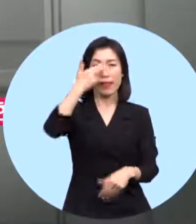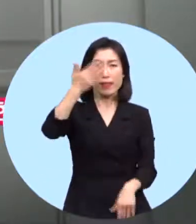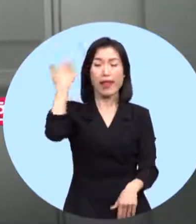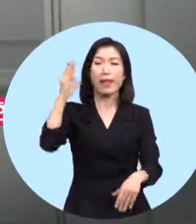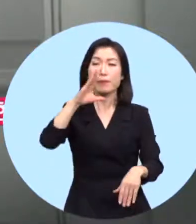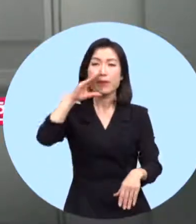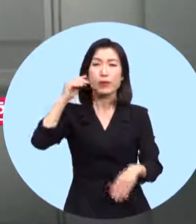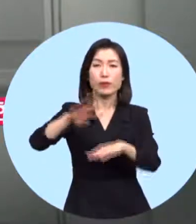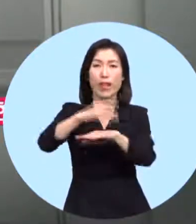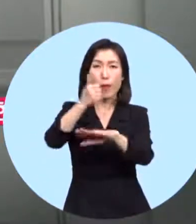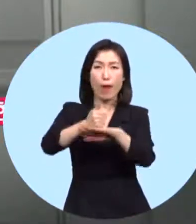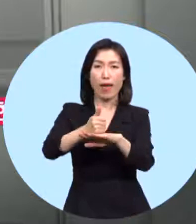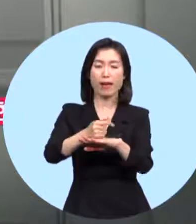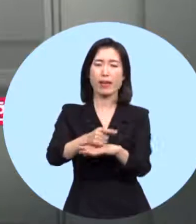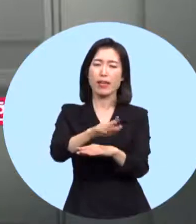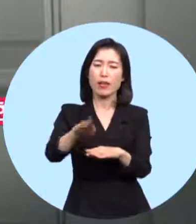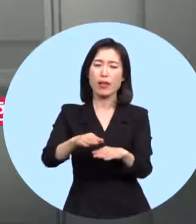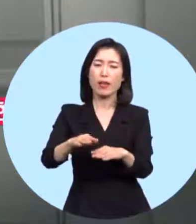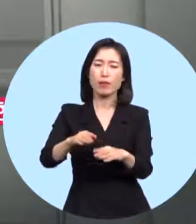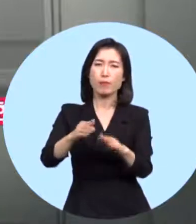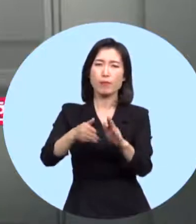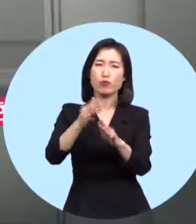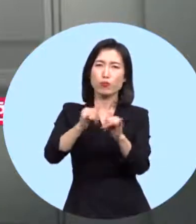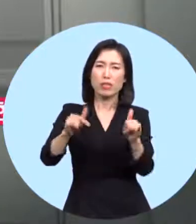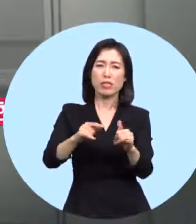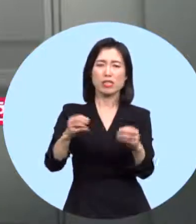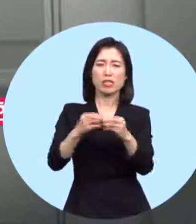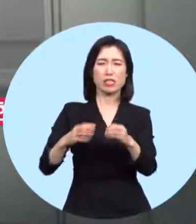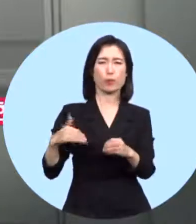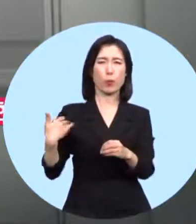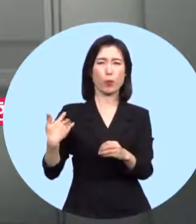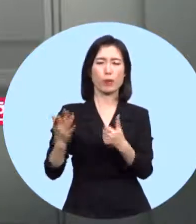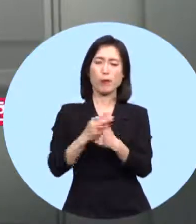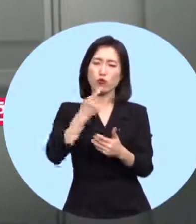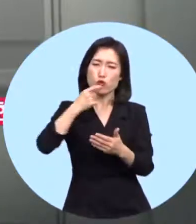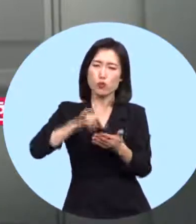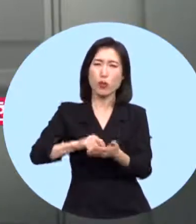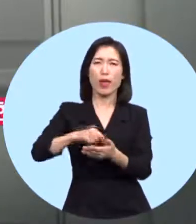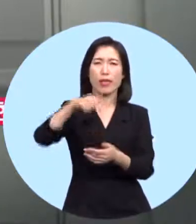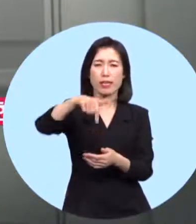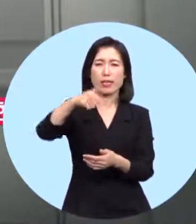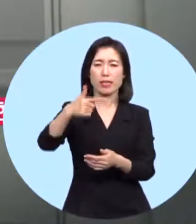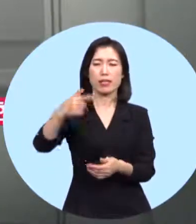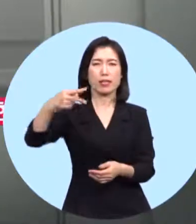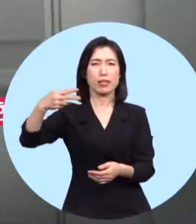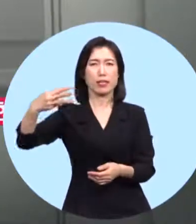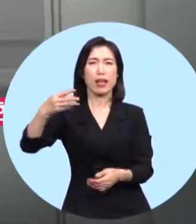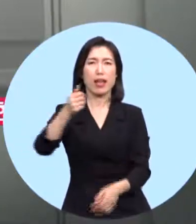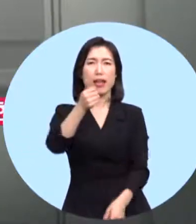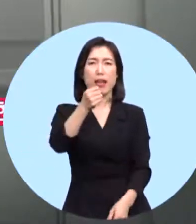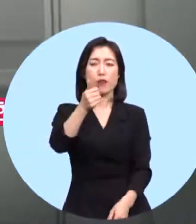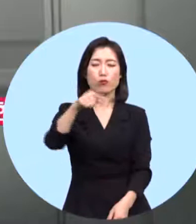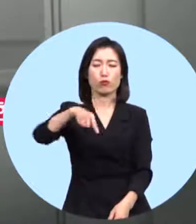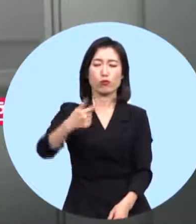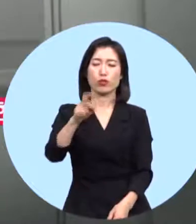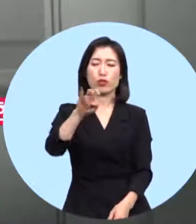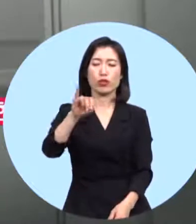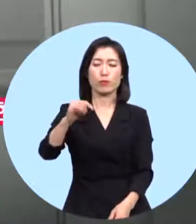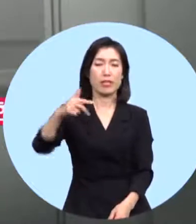세종대왕께서 글을 모르는 백성들을 위해 한자 한자 훈민정음을 창제한 그 정신을